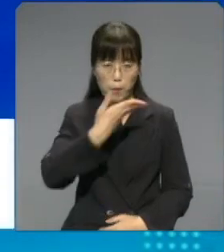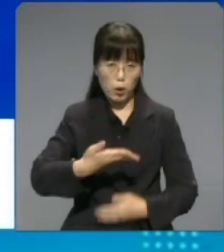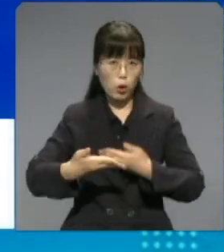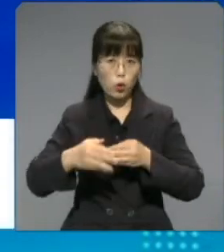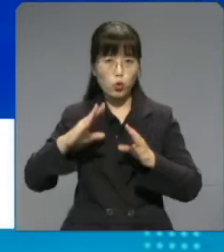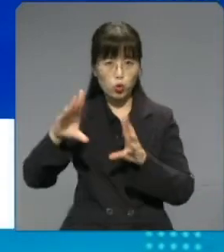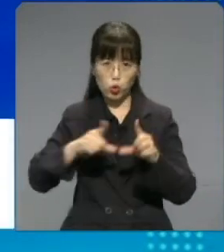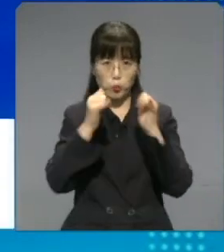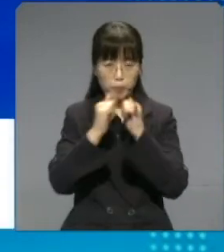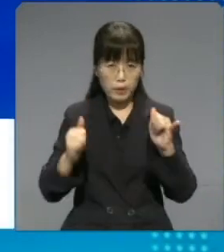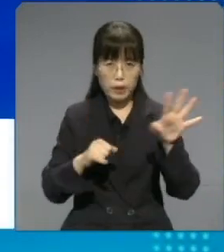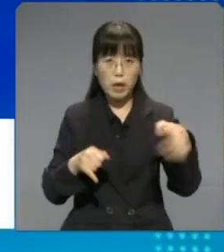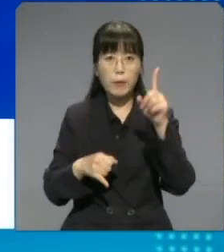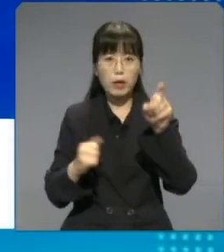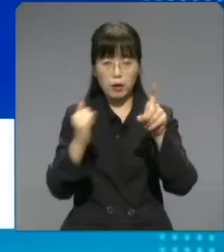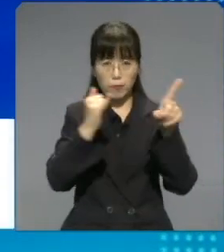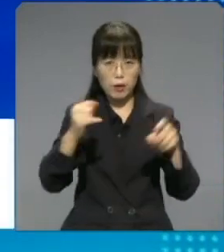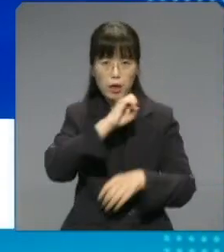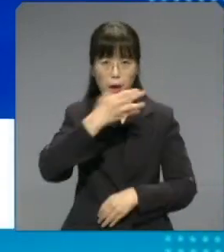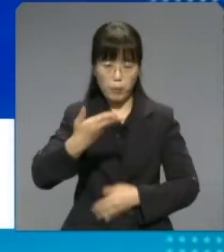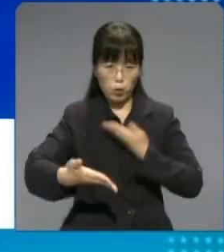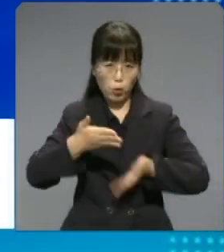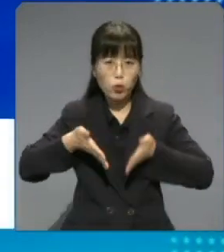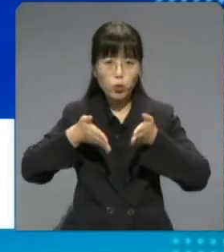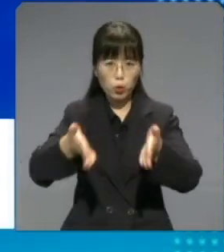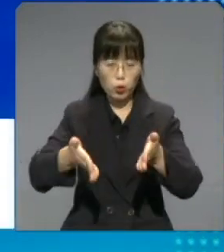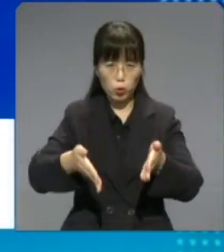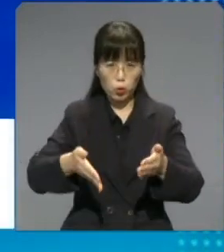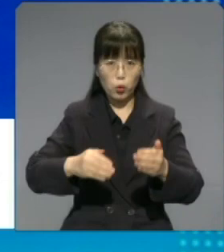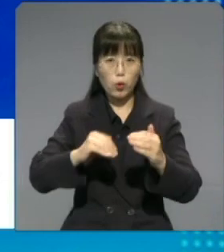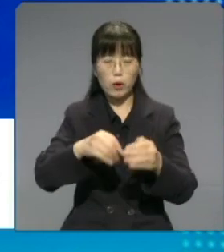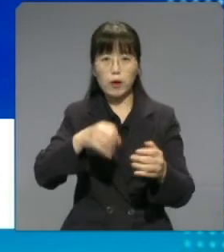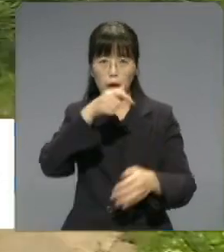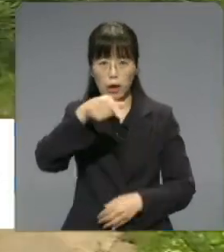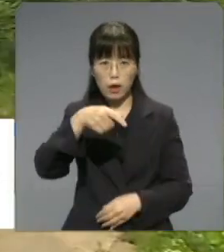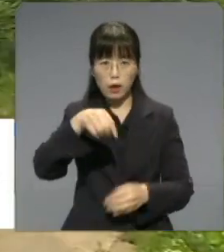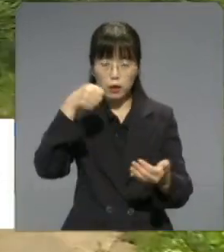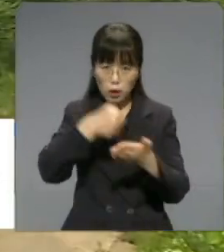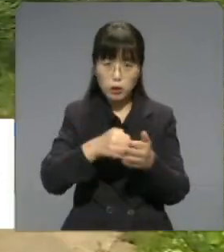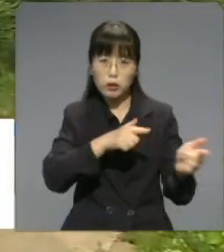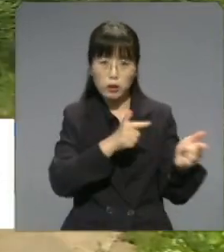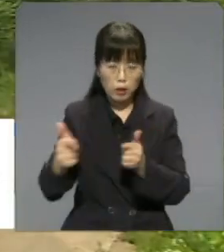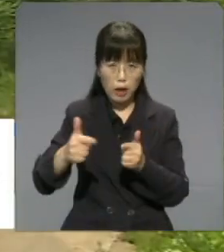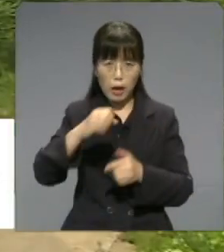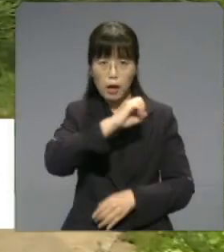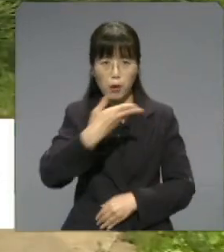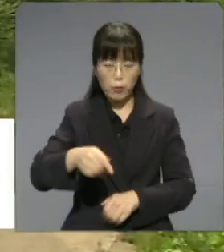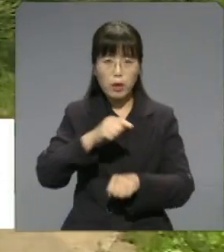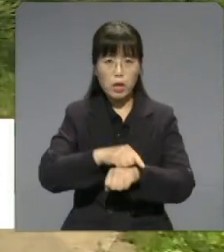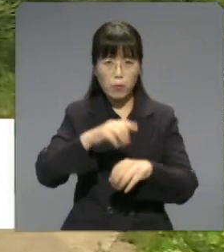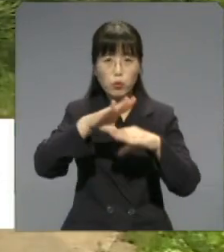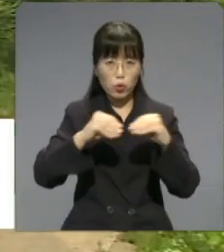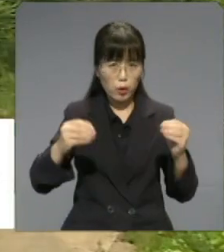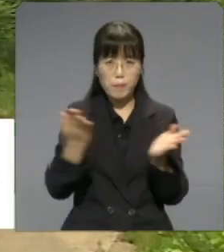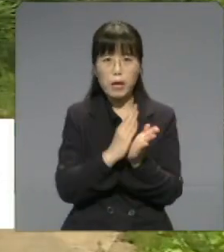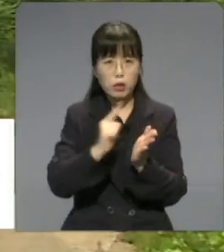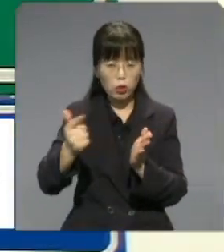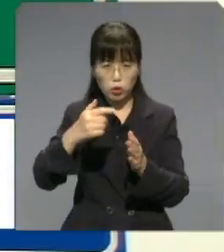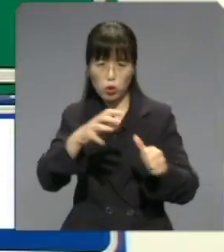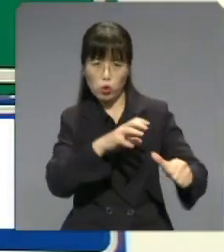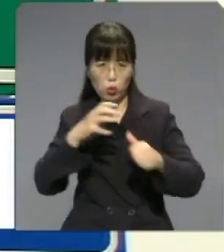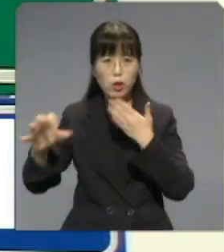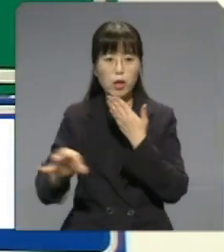양평 군민 411명이 서울 양평고속도로 노선 결정된과 관련해 양평군의 사무 처리가 부적절하게